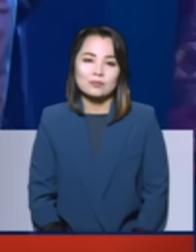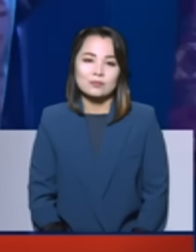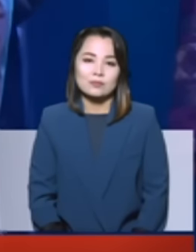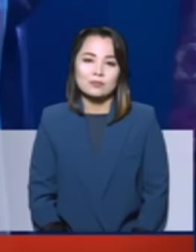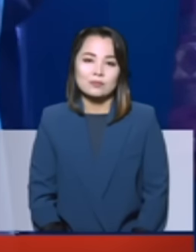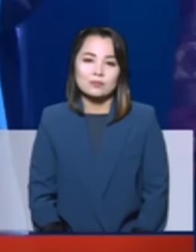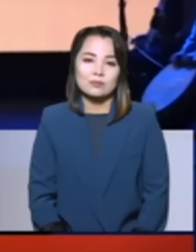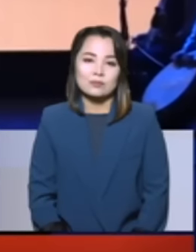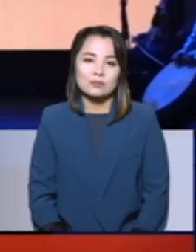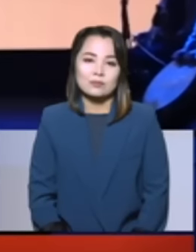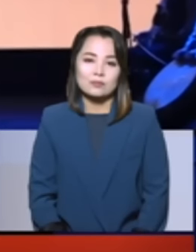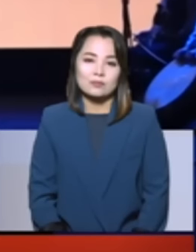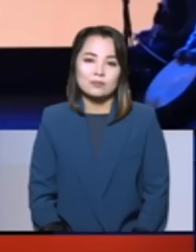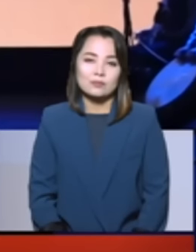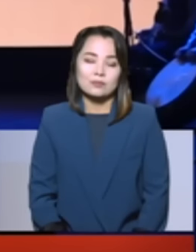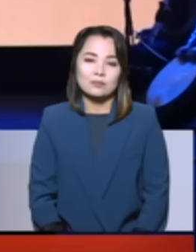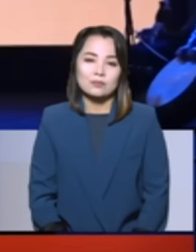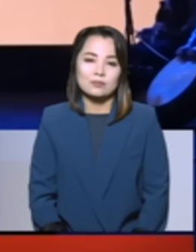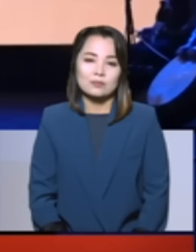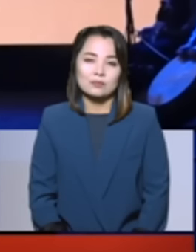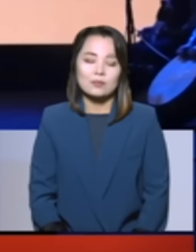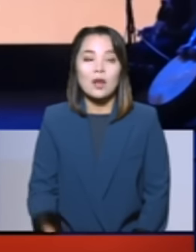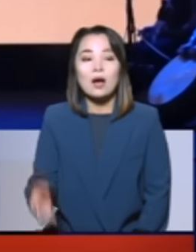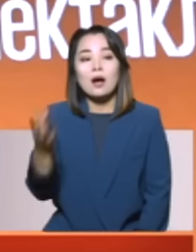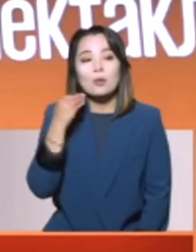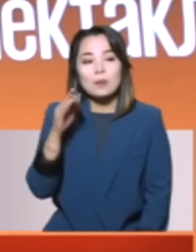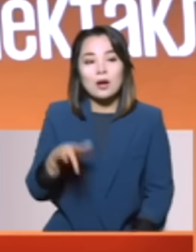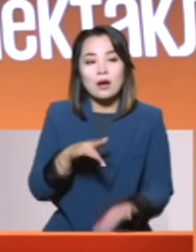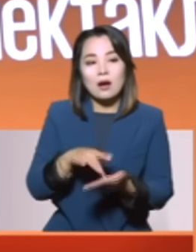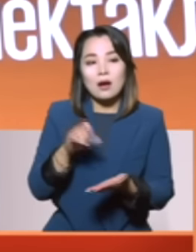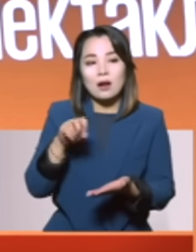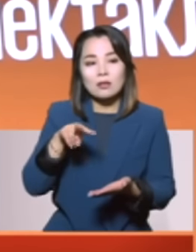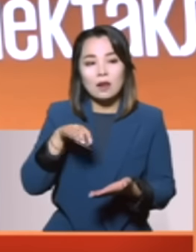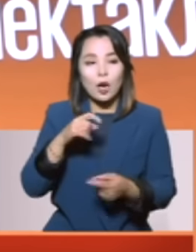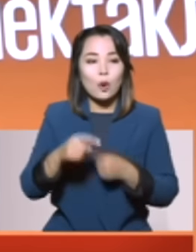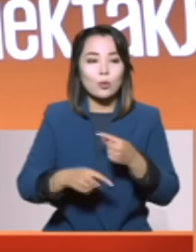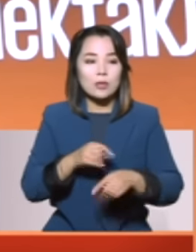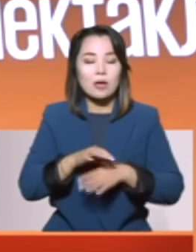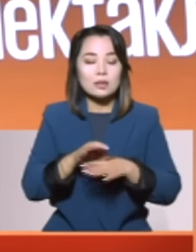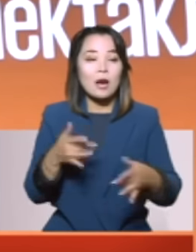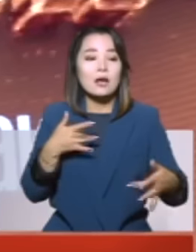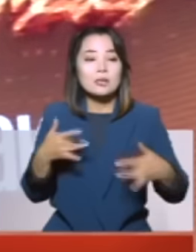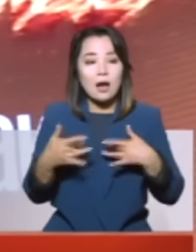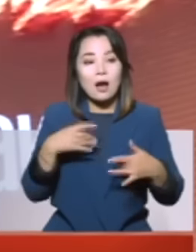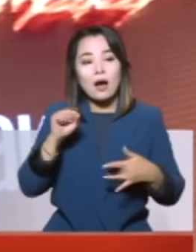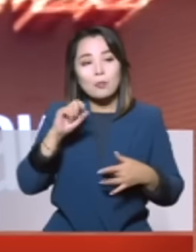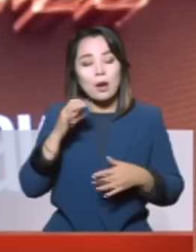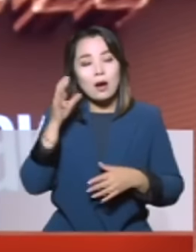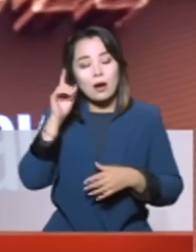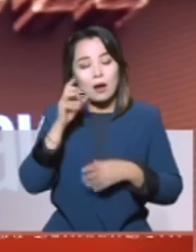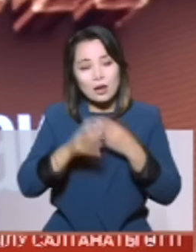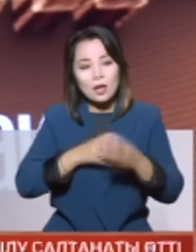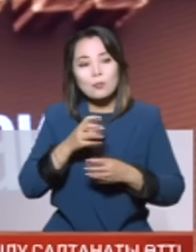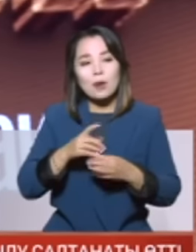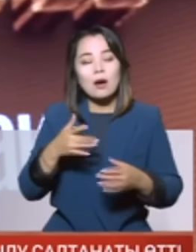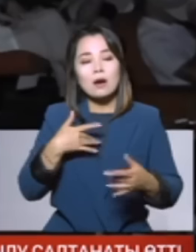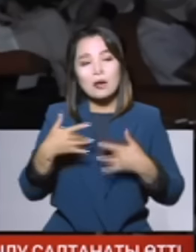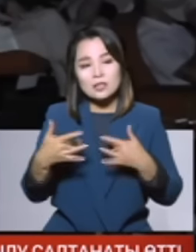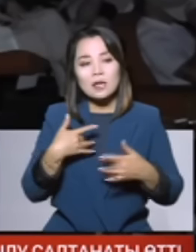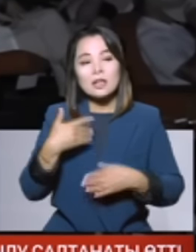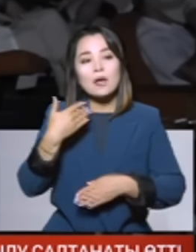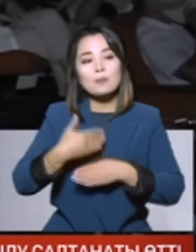айтқан жоқсың. Алматыдағы Алатау дәстүрлі өнер театрында Абай әлемі концерт спектаклі